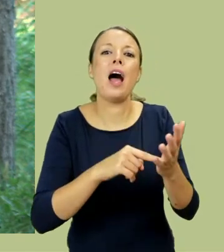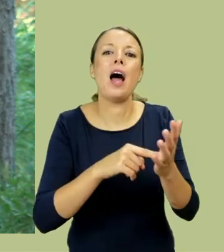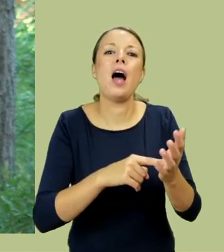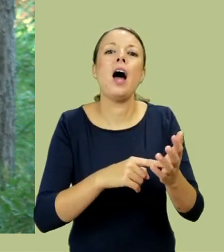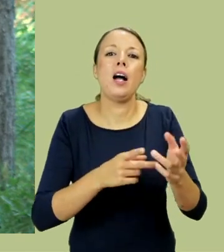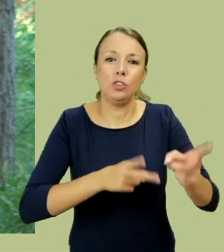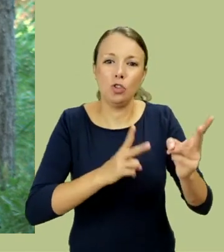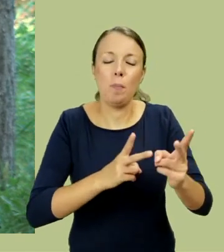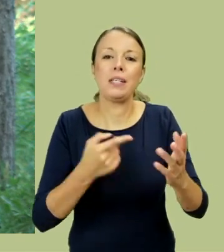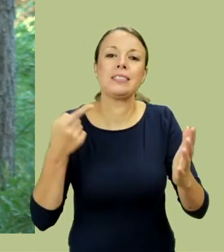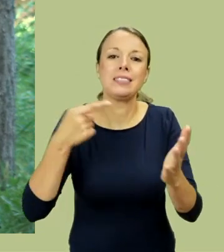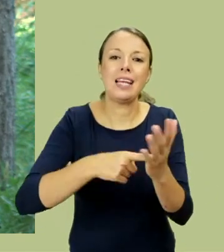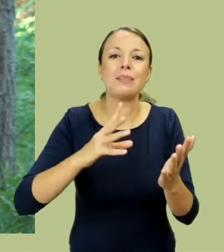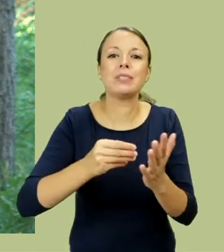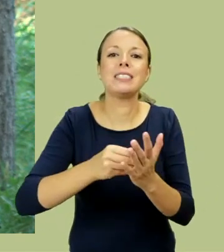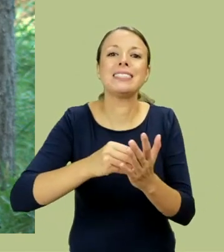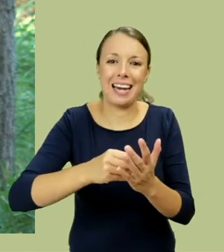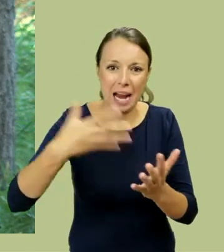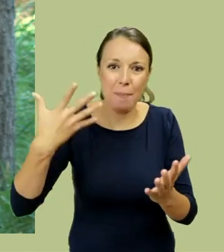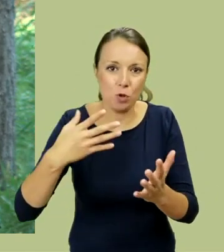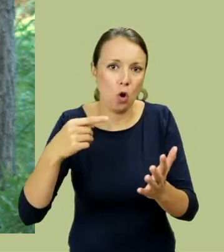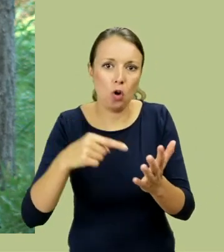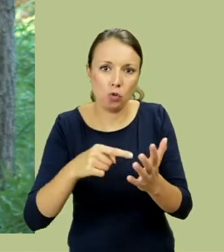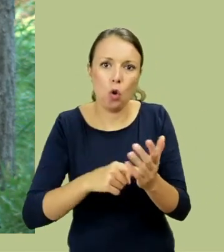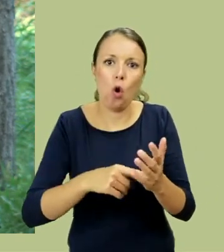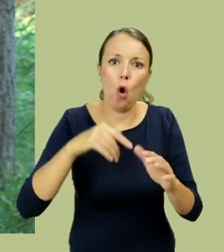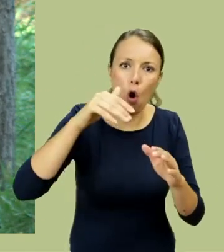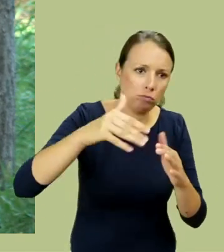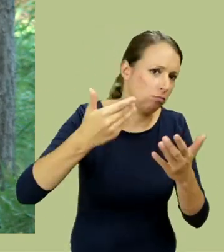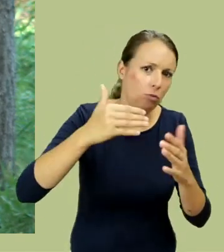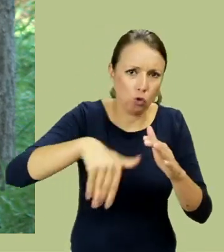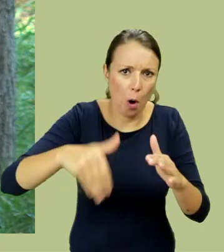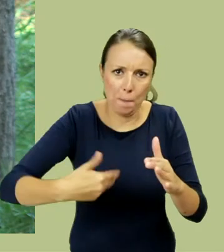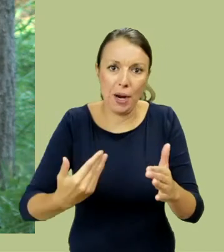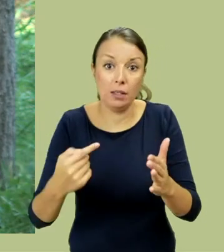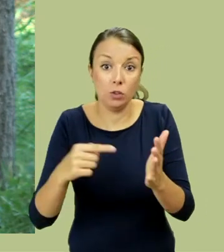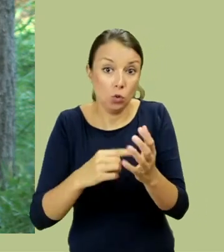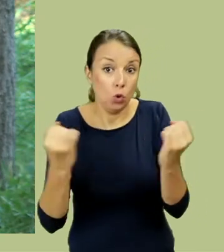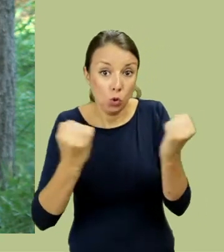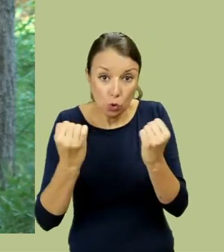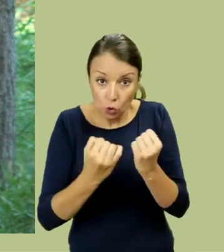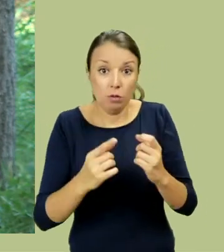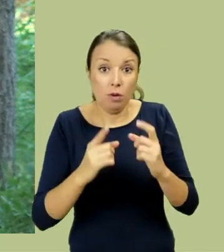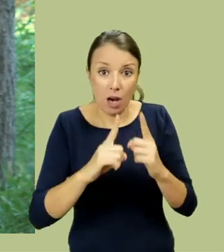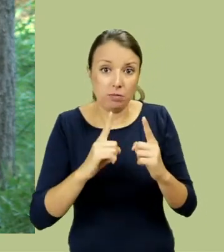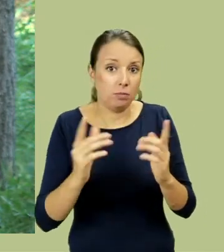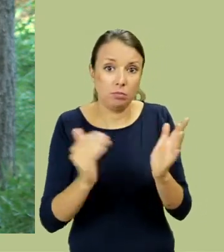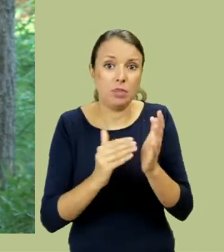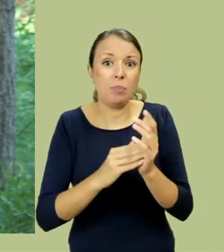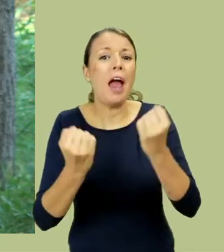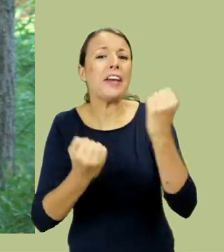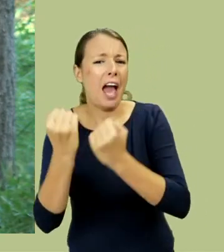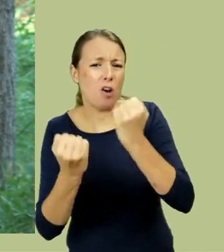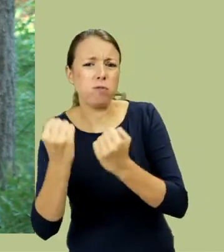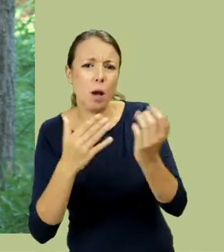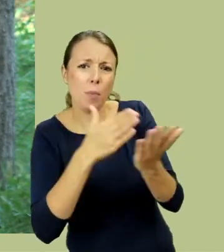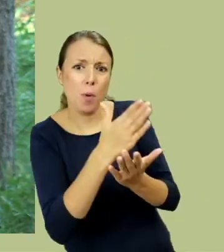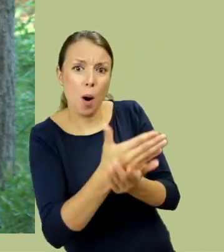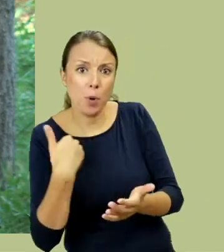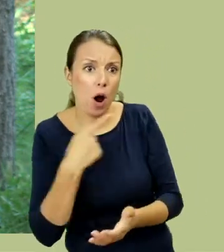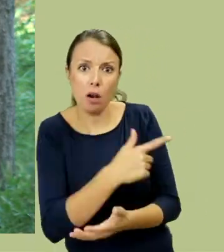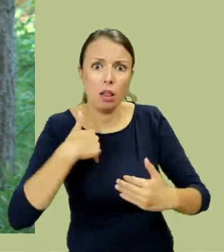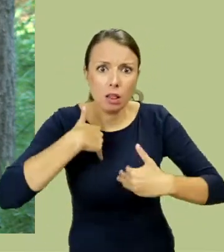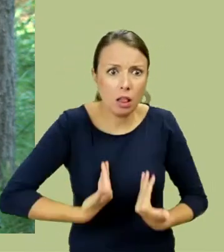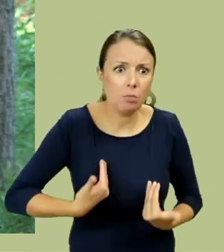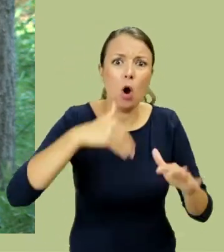to też był wysiłek ogromny, tam pomagał im kierowca, ale była tak zmęczona po wykopywaniu tego